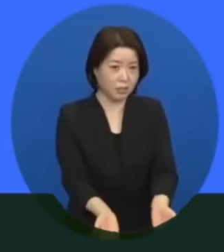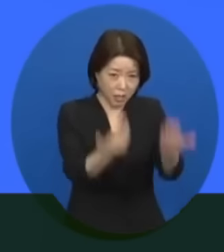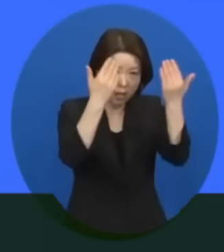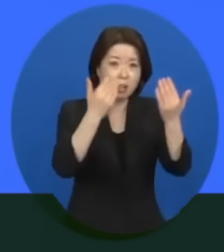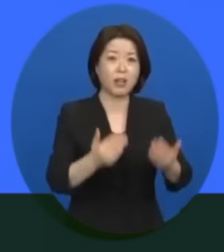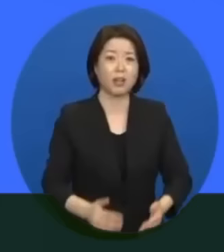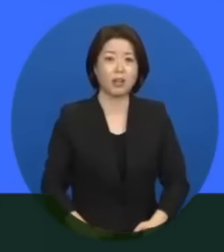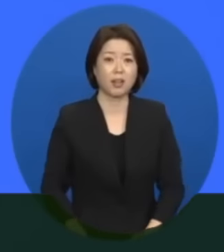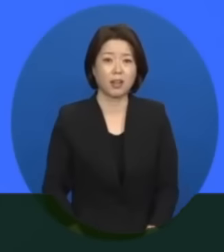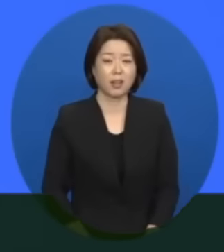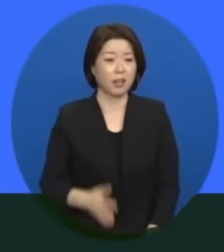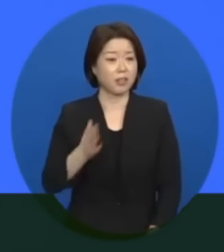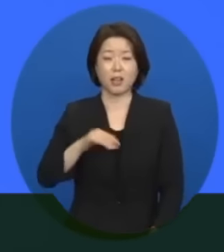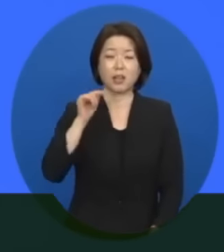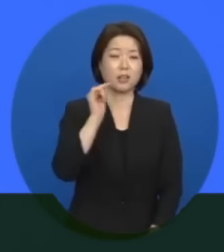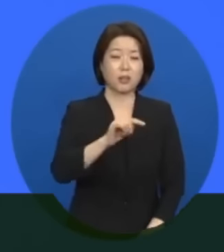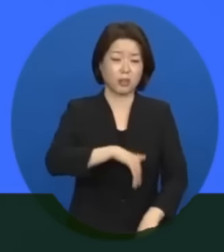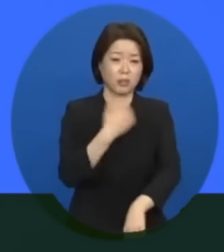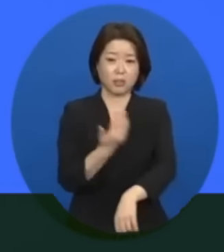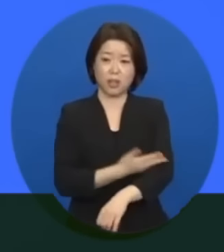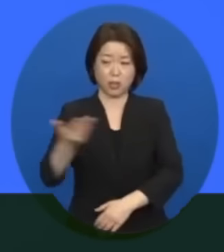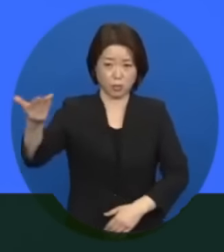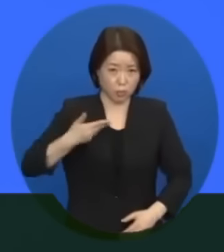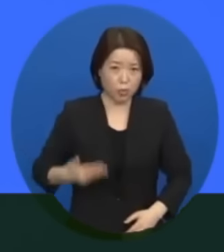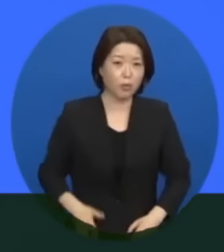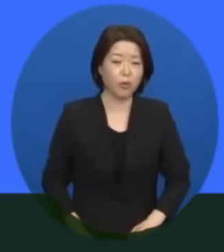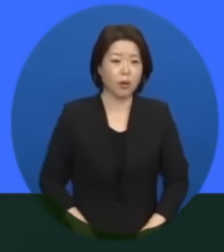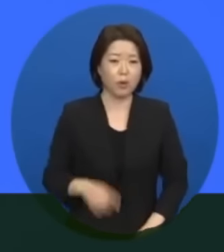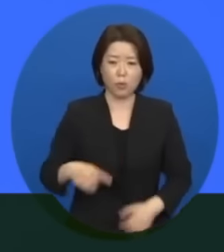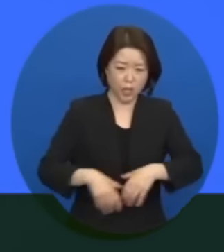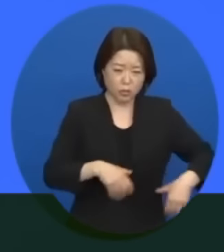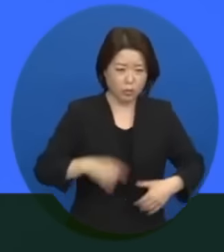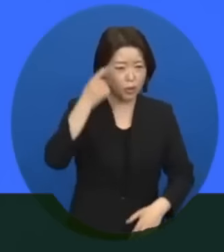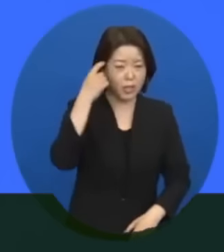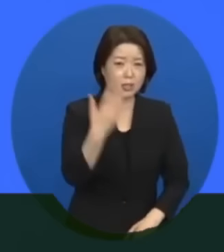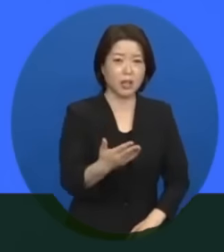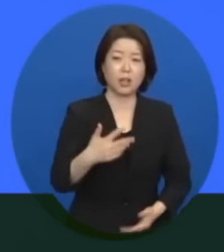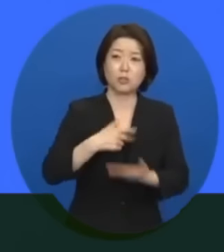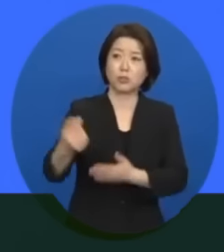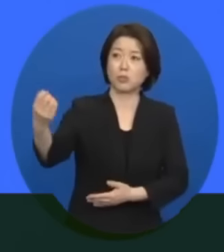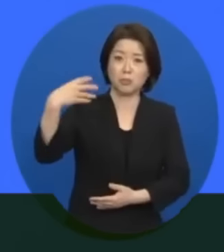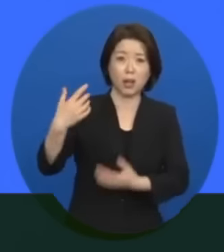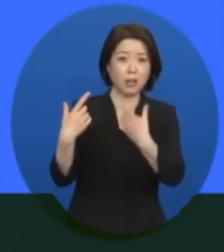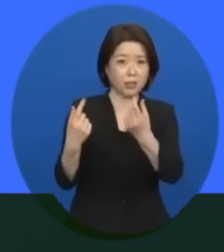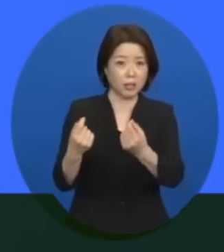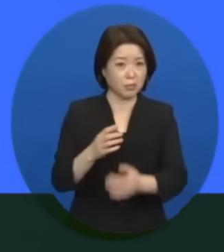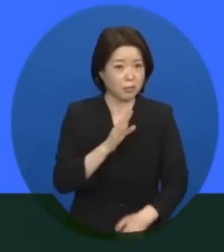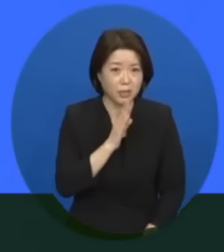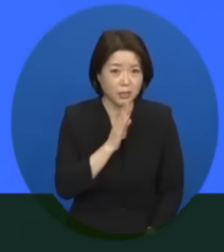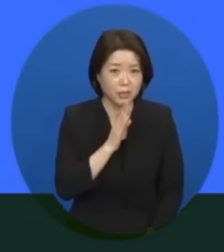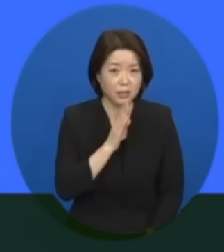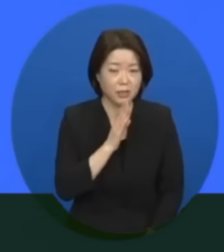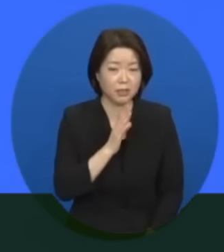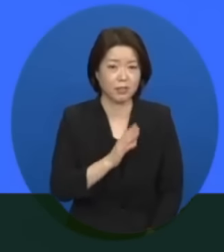다비다 내가 너희게 그 능력을 주었다 근데 왜 주저 하느냐라고 주님 말씀하시는 거 같지 않습니까